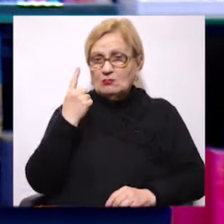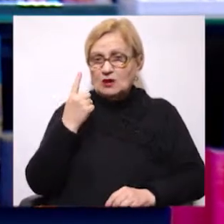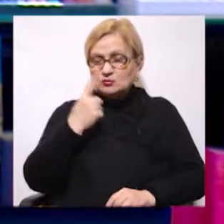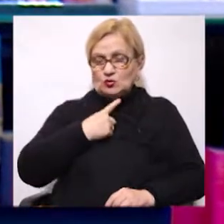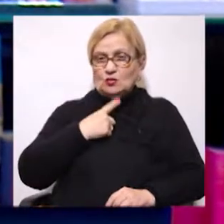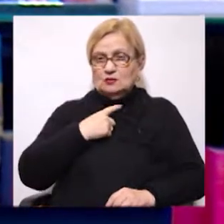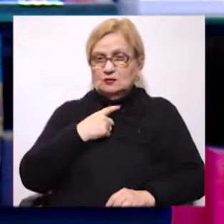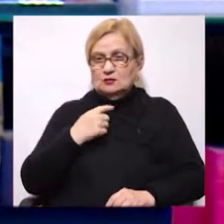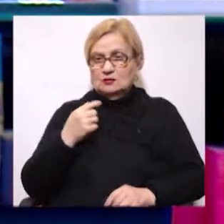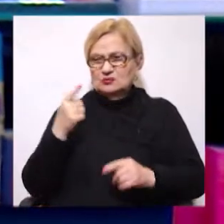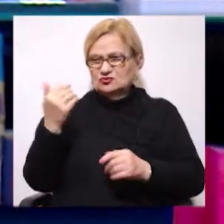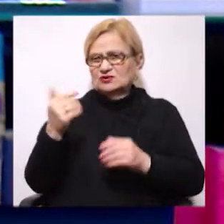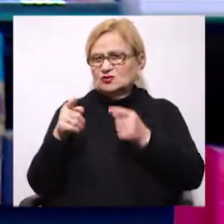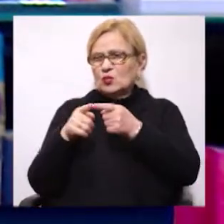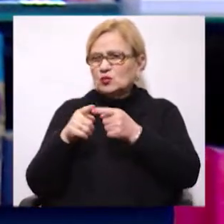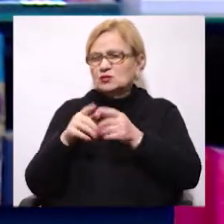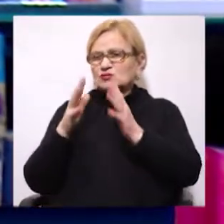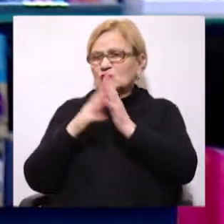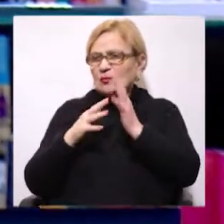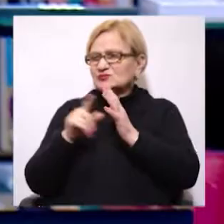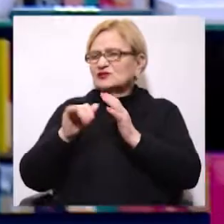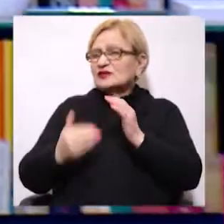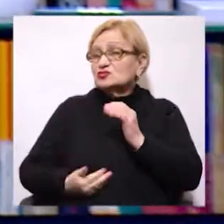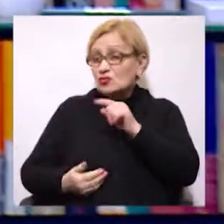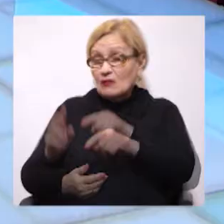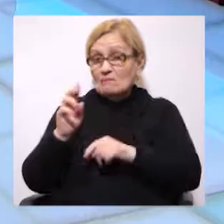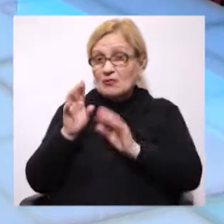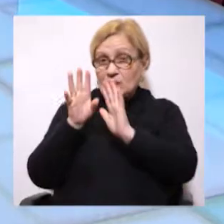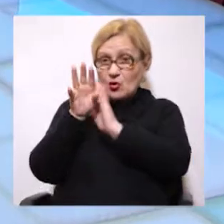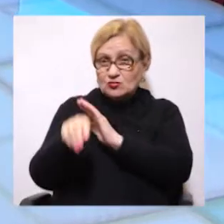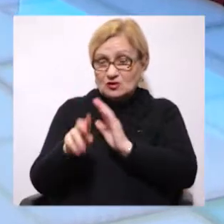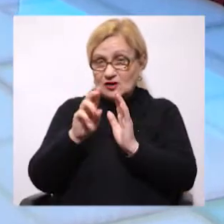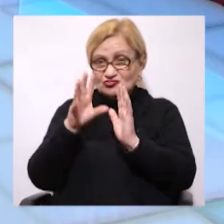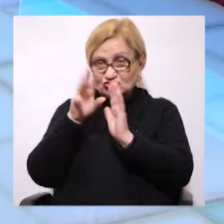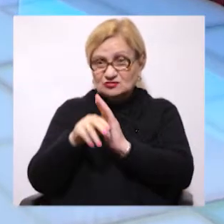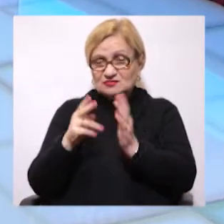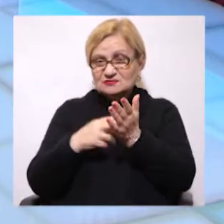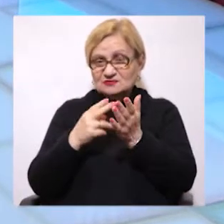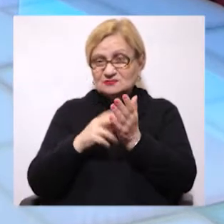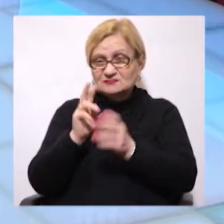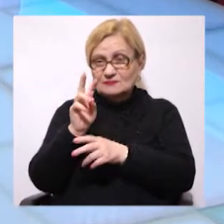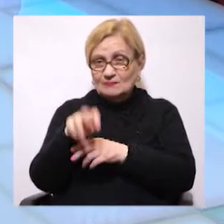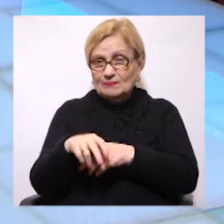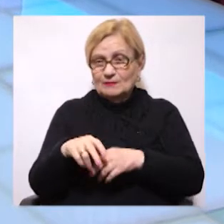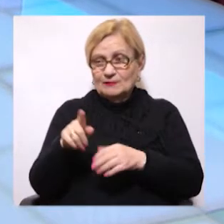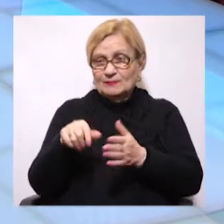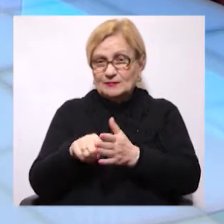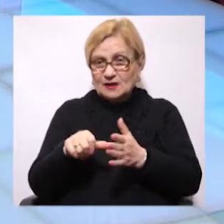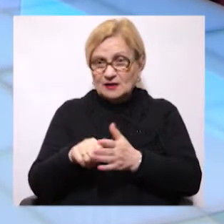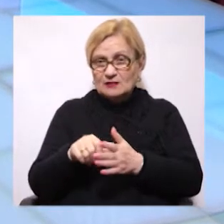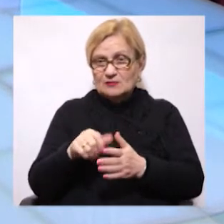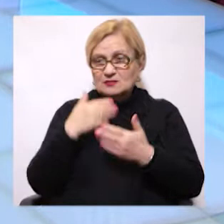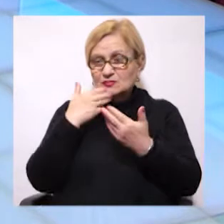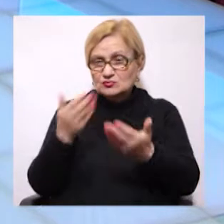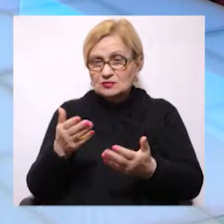თუ კი შენი კუთხის, რაიონის, სოფლის თუ ქალაქის რაიონულ ბიბლიოთეკებში მიხვა, ბიბლიოთეკარები ასე დაგეხმარებიან,